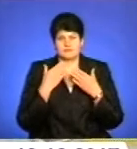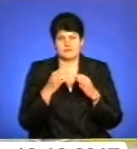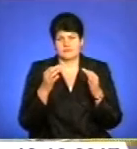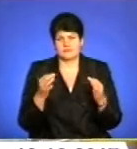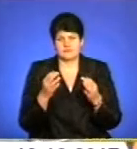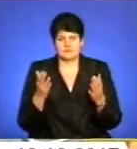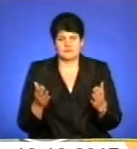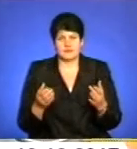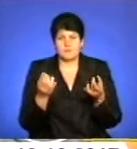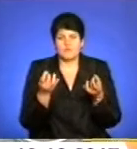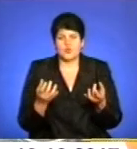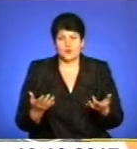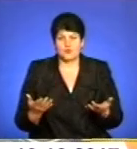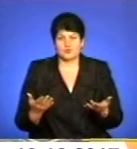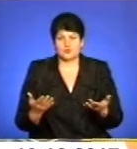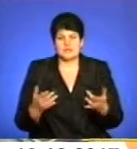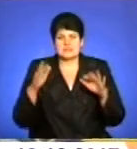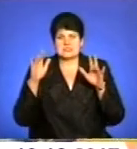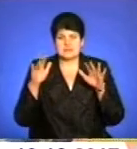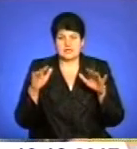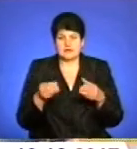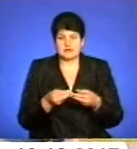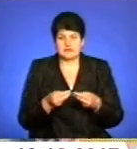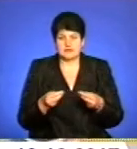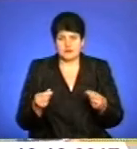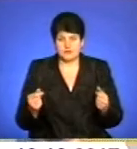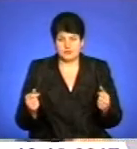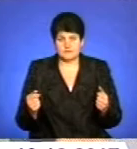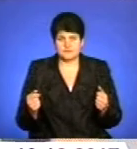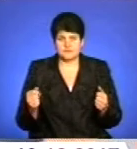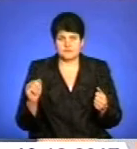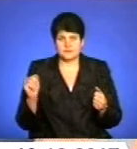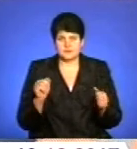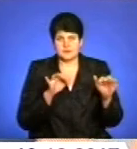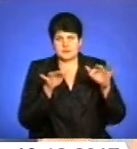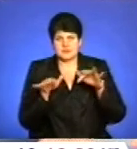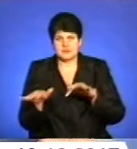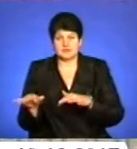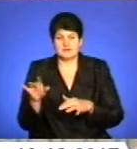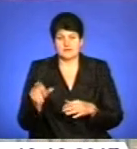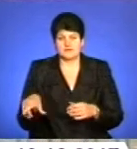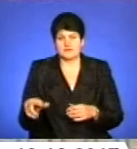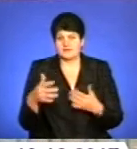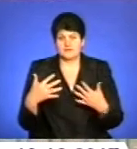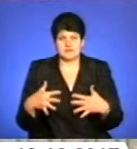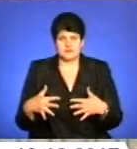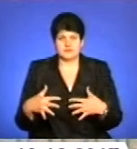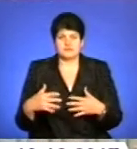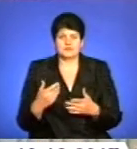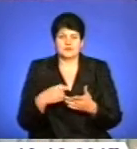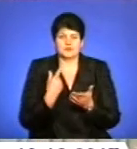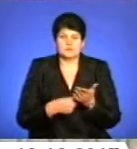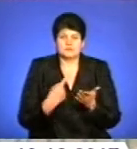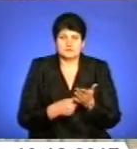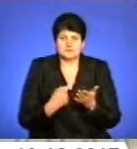ніякої. Просто сніги розтаяли і стекли в рови, і все. Вхід ідуть аргументи.